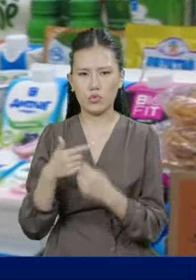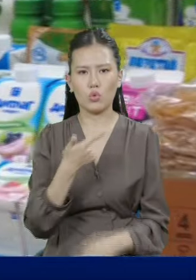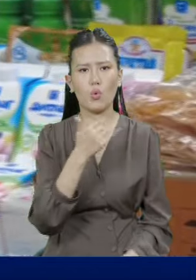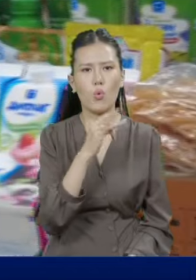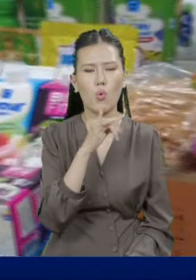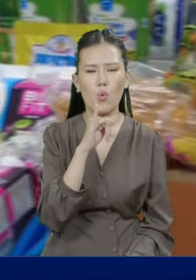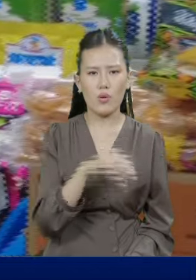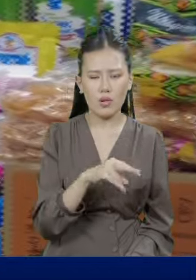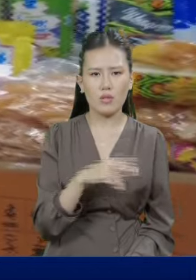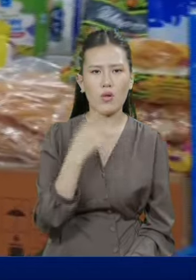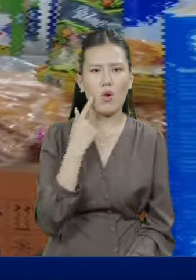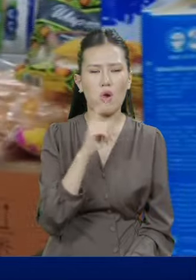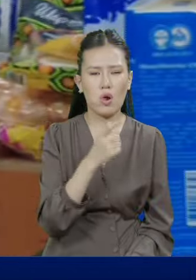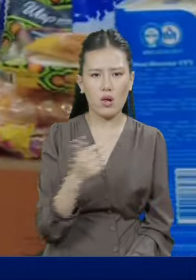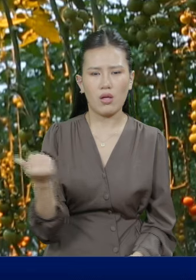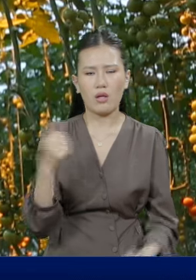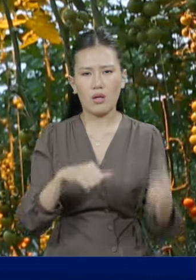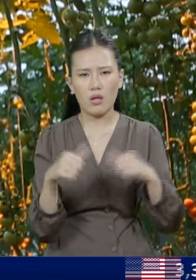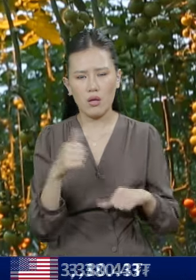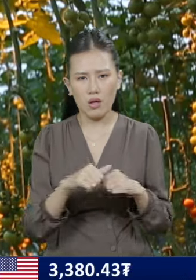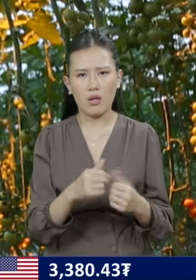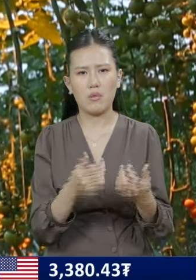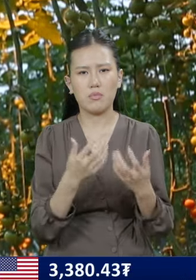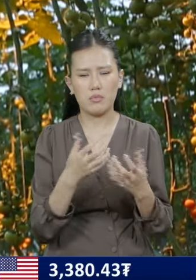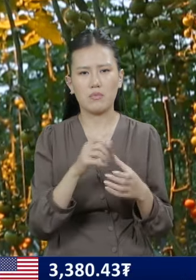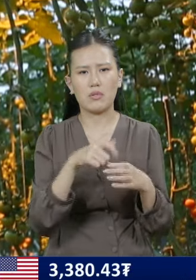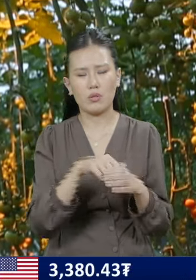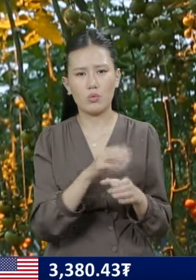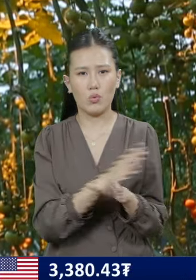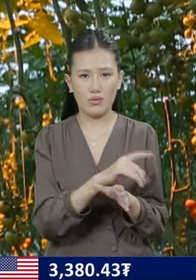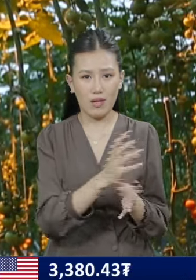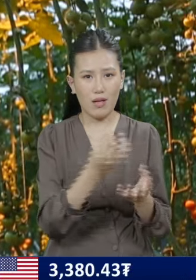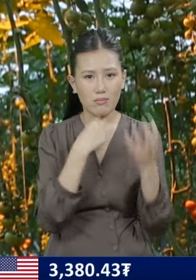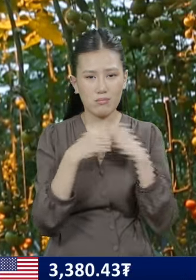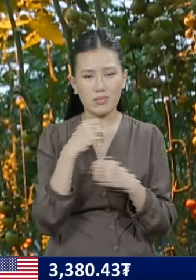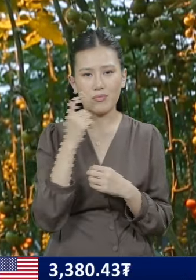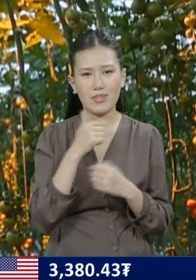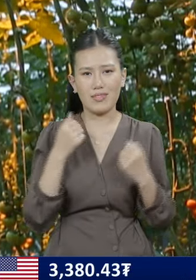орц найрлагатай хэт боловсруулсан бүтээгдэхүүнүүд хэрэглэх нь хүний дархлаанд сөргөөр нөлөөлдөг байна.